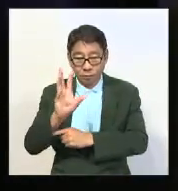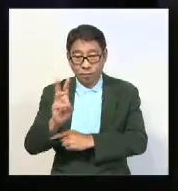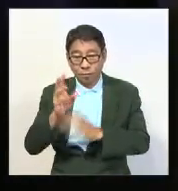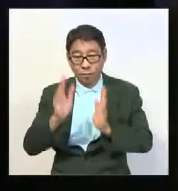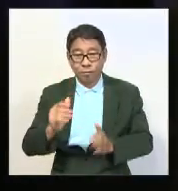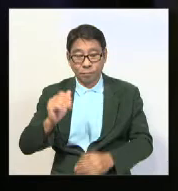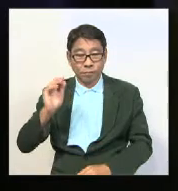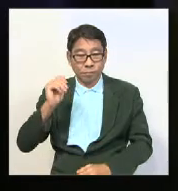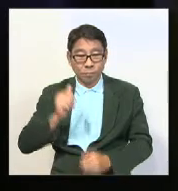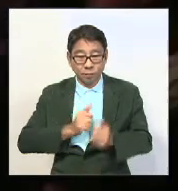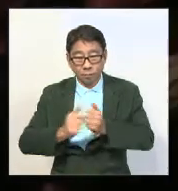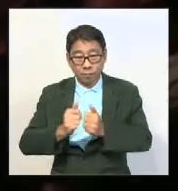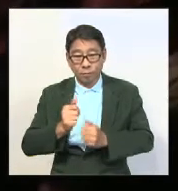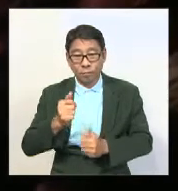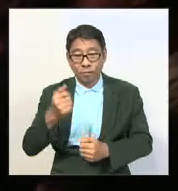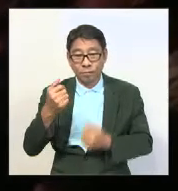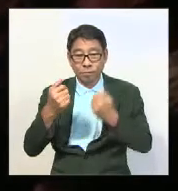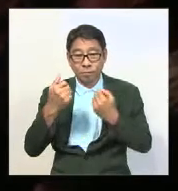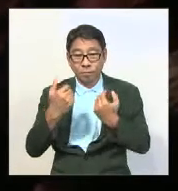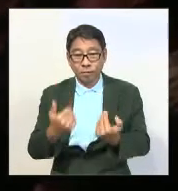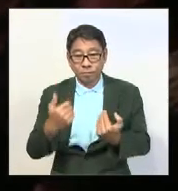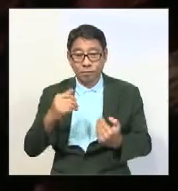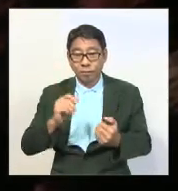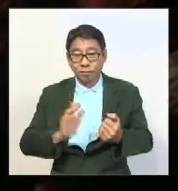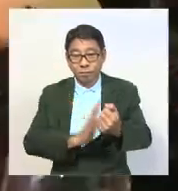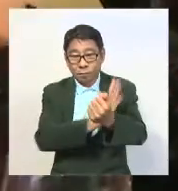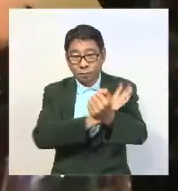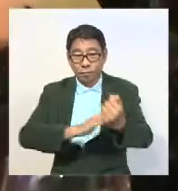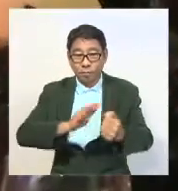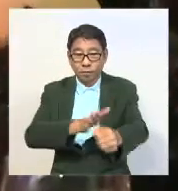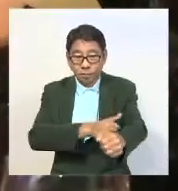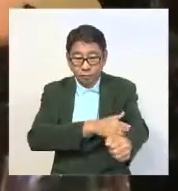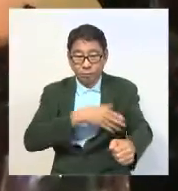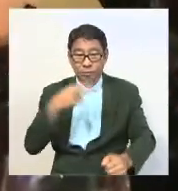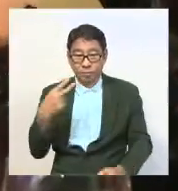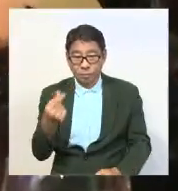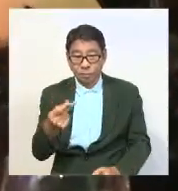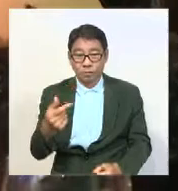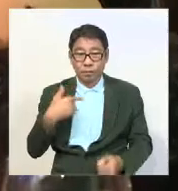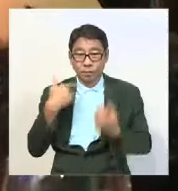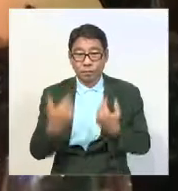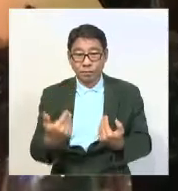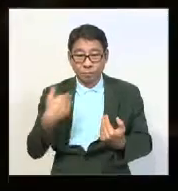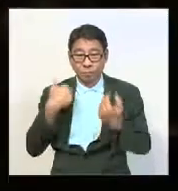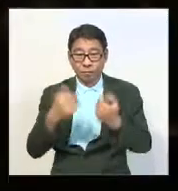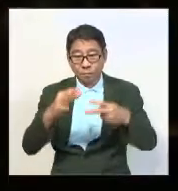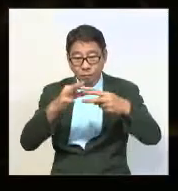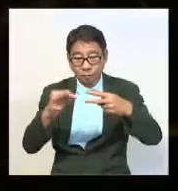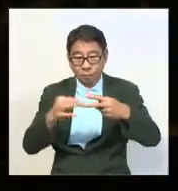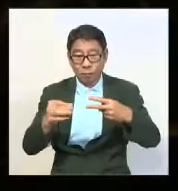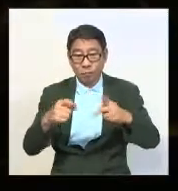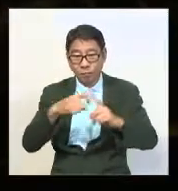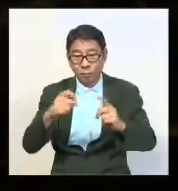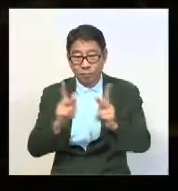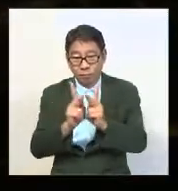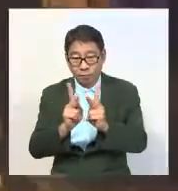ก็โชว์พลังเสียงใน2บทเพลงนะคะก็เป็นเพลงลูกทุ่งช้าแล้วก็เพลงเร็วเรียกเสียงเรียกคะแนนจากคณะกรร